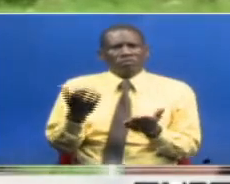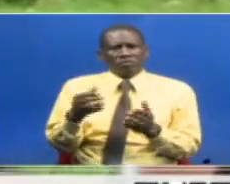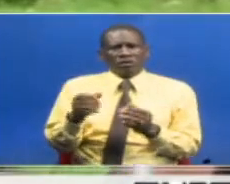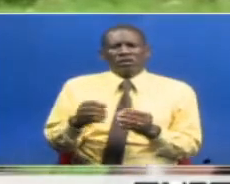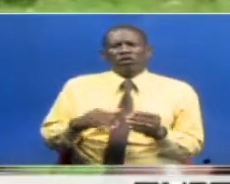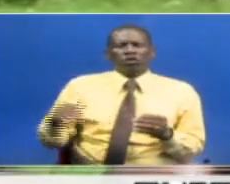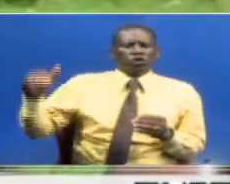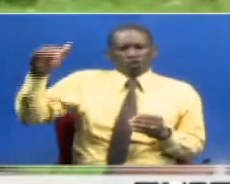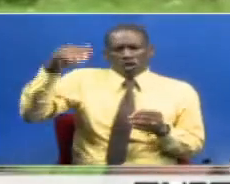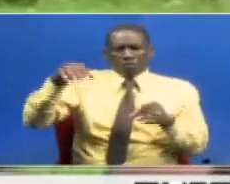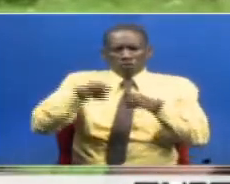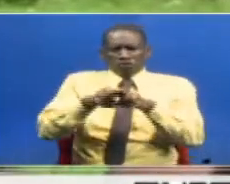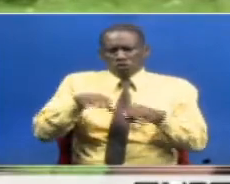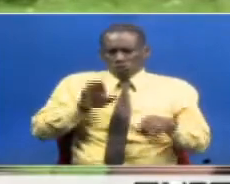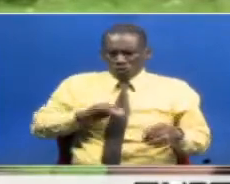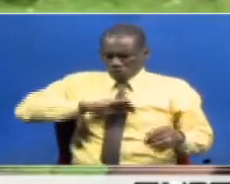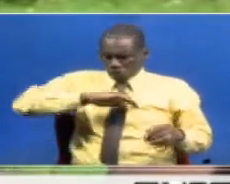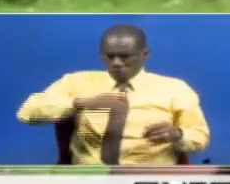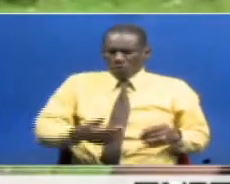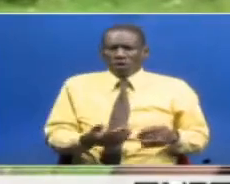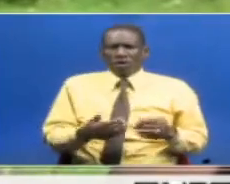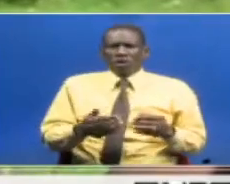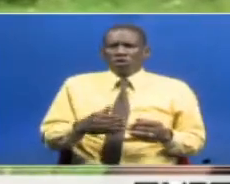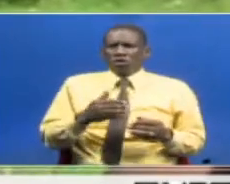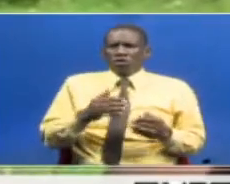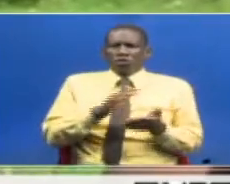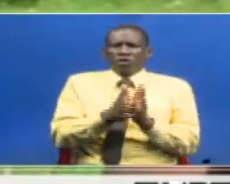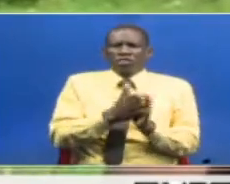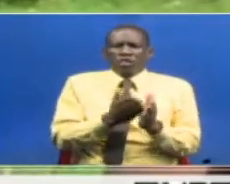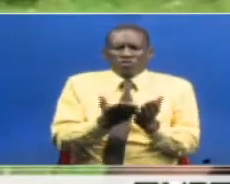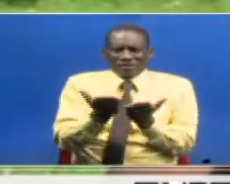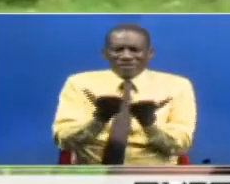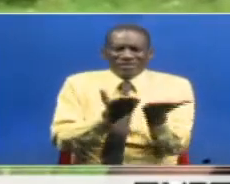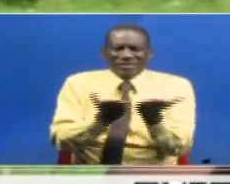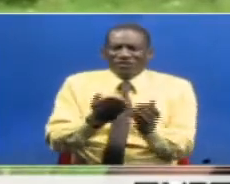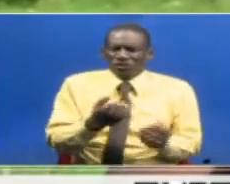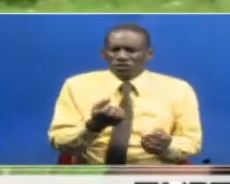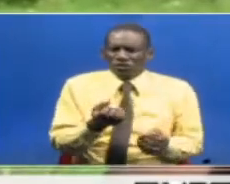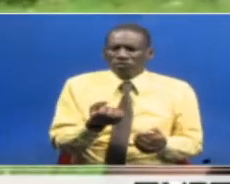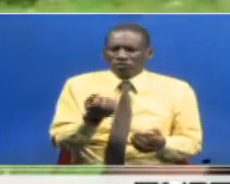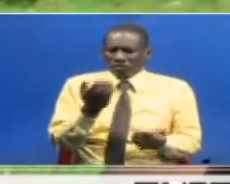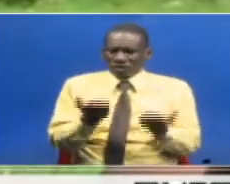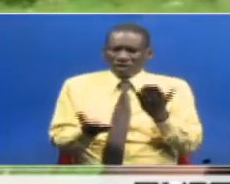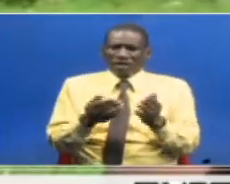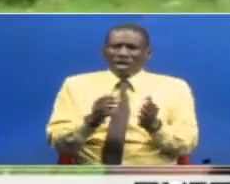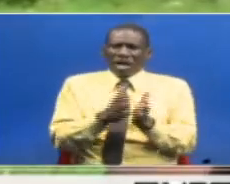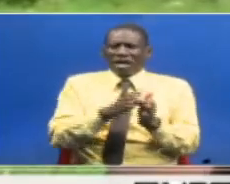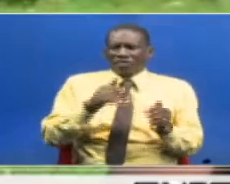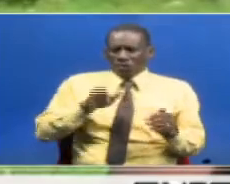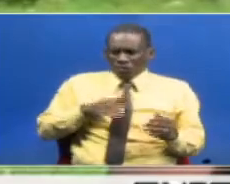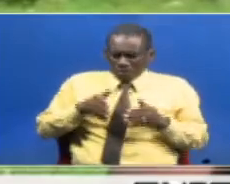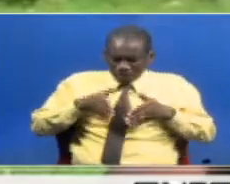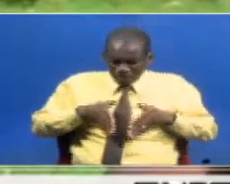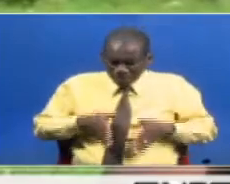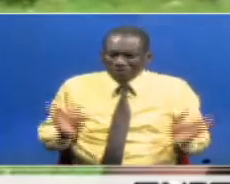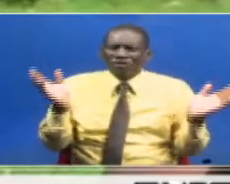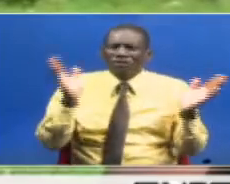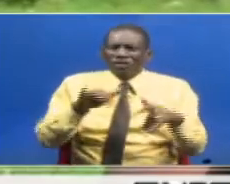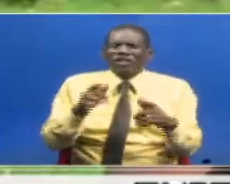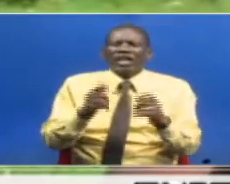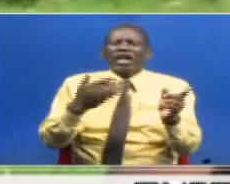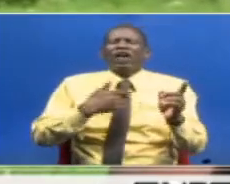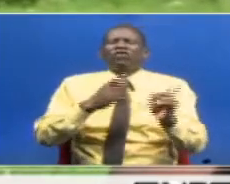sana, wamama wajawazito ambao hawajapata zile huduma za clinic, na wale ambao wamezaa na hawajaweza kufikia clinic